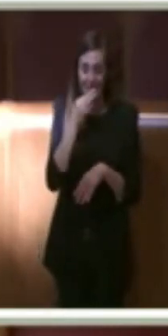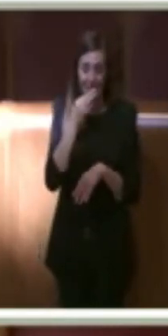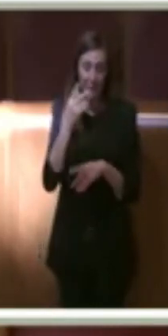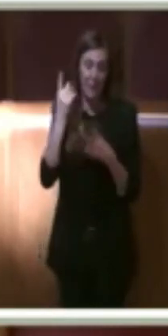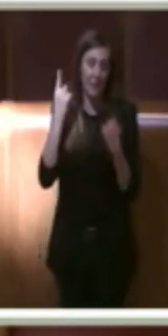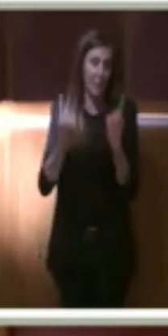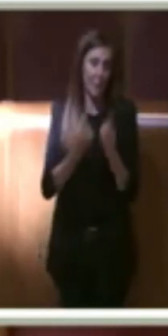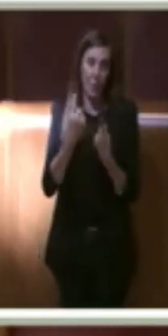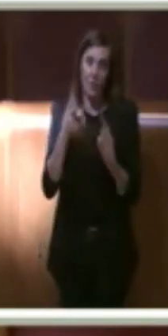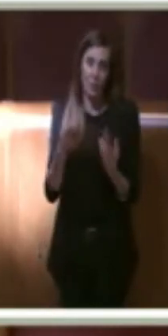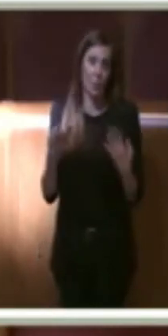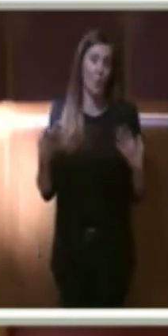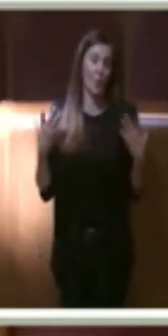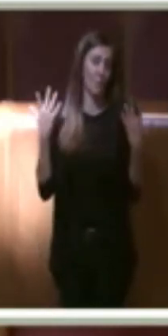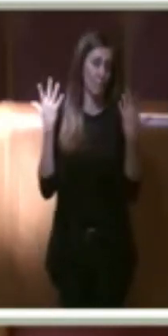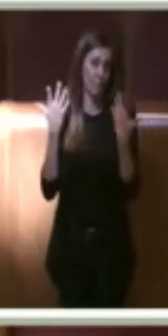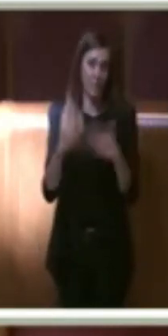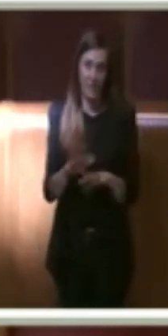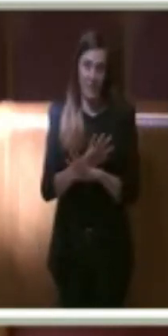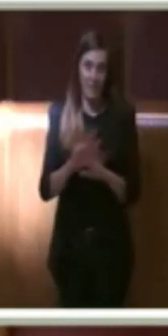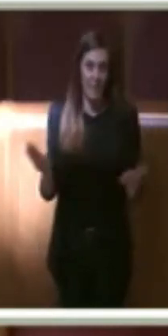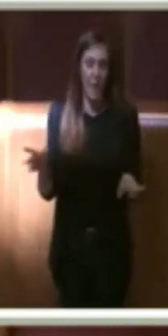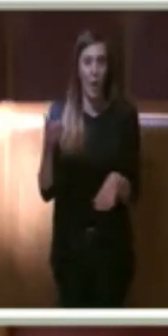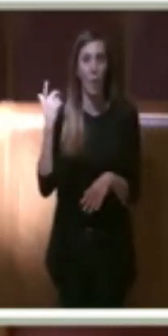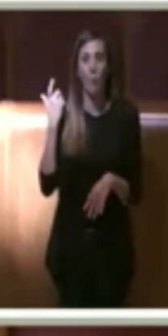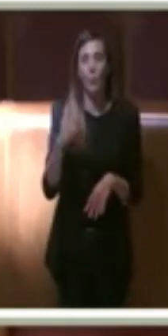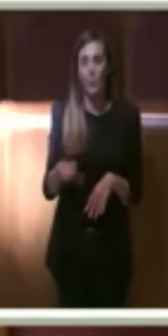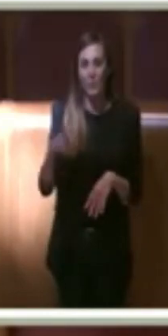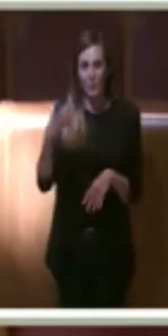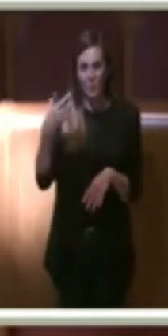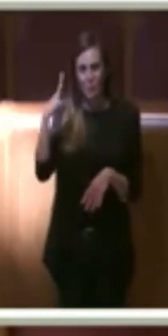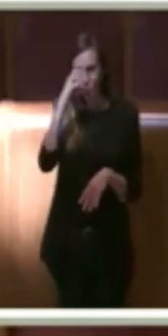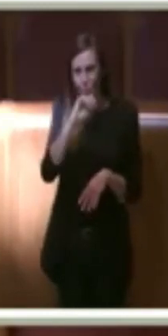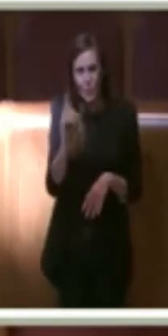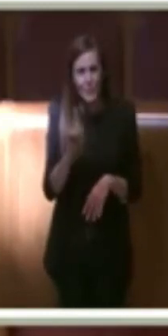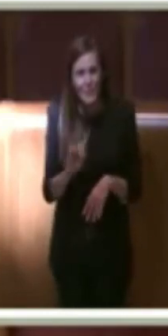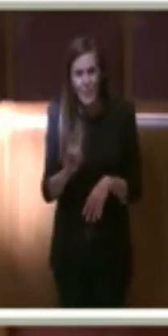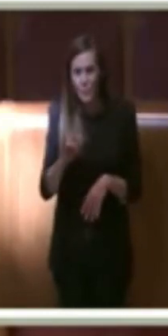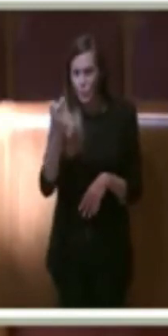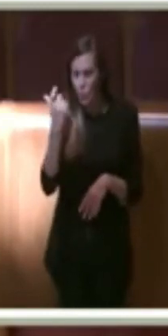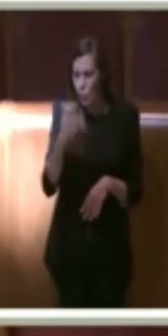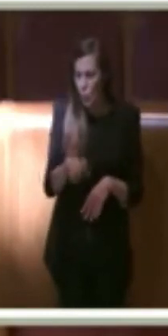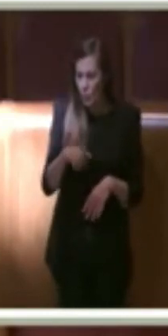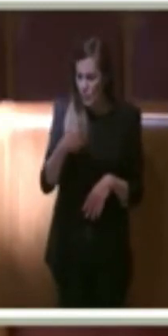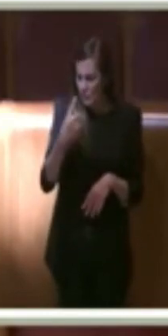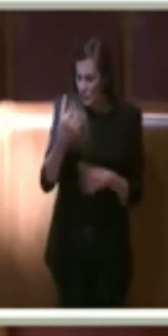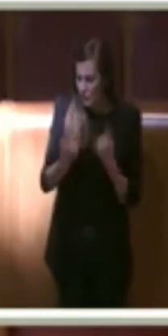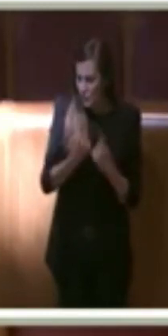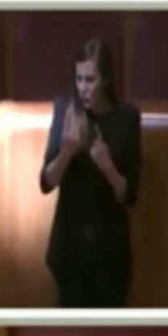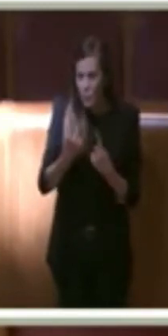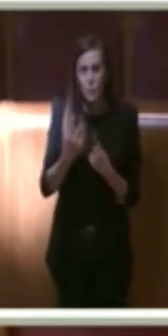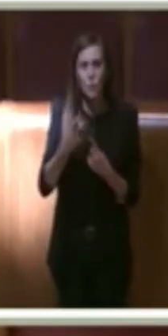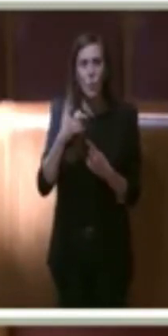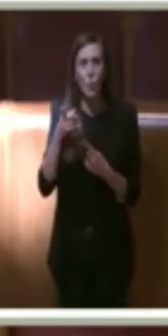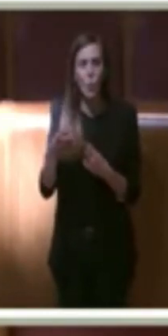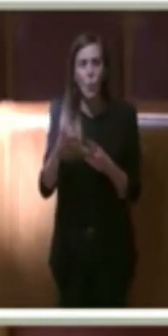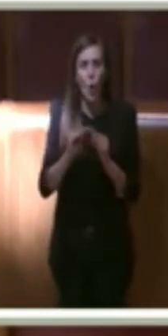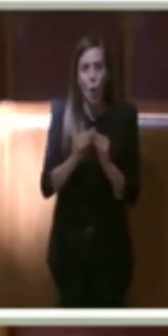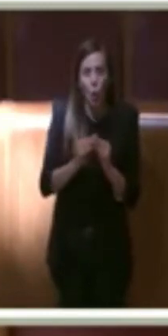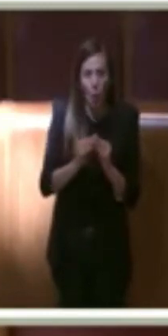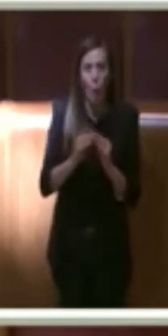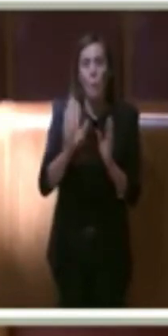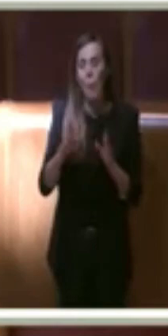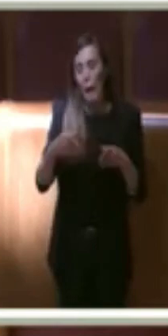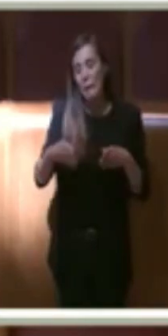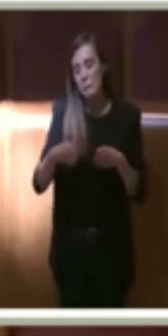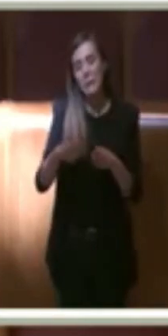terminare, perché oggettivamente certe cose non si capisce perché sono andate in un certo modo, però la strada è delineata.